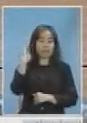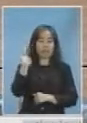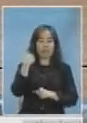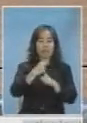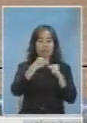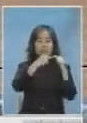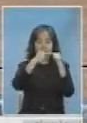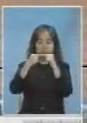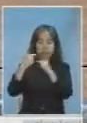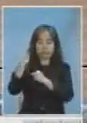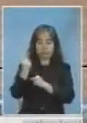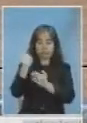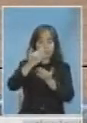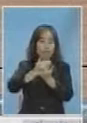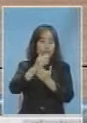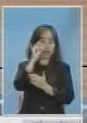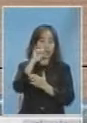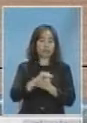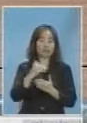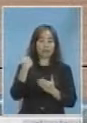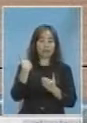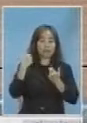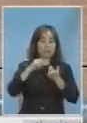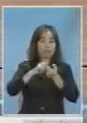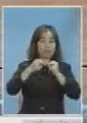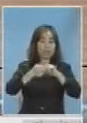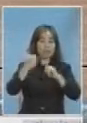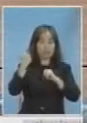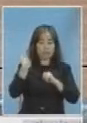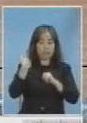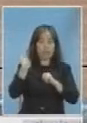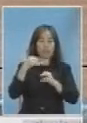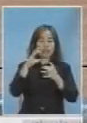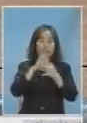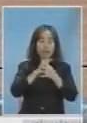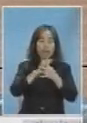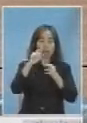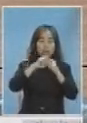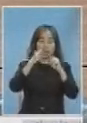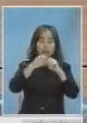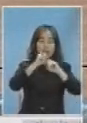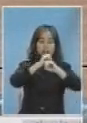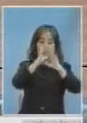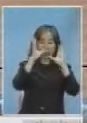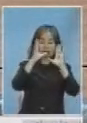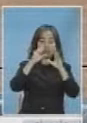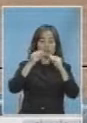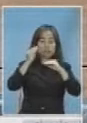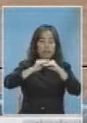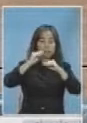แรงมีระดับปัญหาของเรื่องนี้เนี่ยสะท้อนเป็นรูปธรรมชัดเจนมากขึ้นเรื่อ